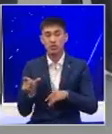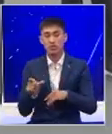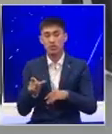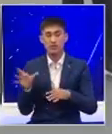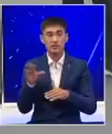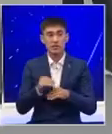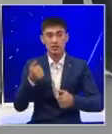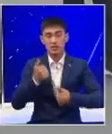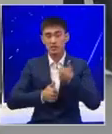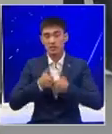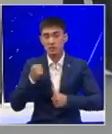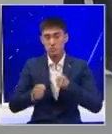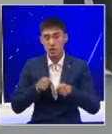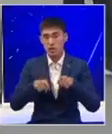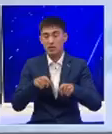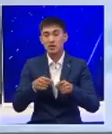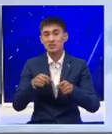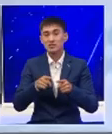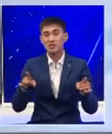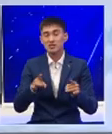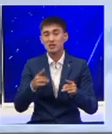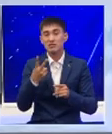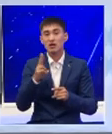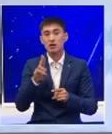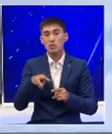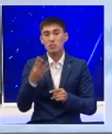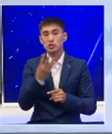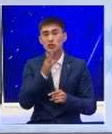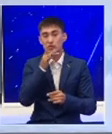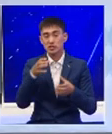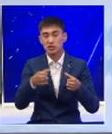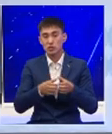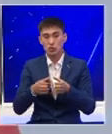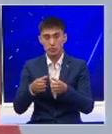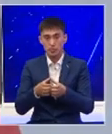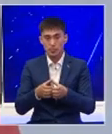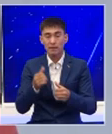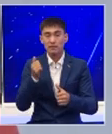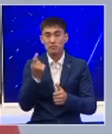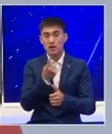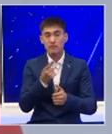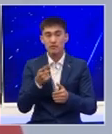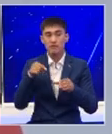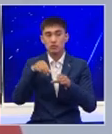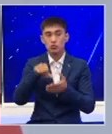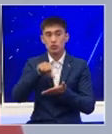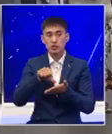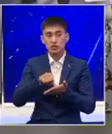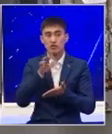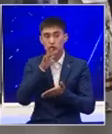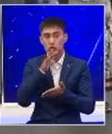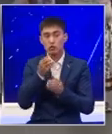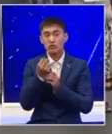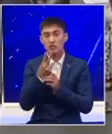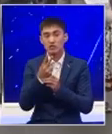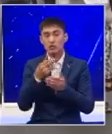человек все они соревновались в беге на дистанцию 2 км по четырем возрастным категориям так в первую вошли участники в возрасте